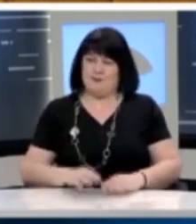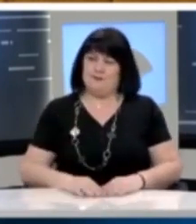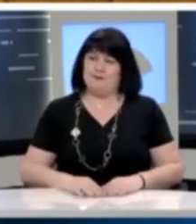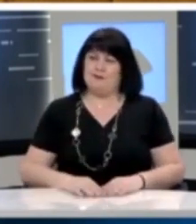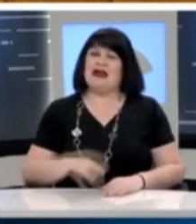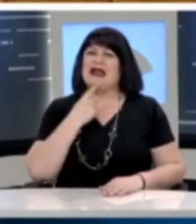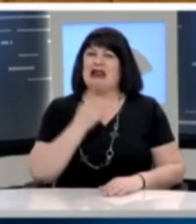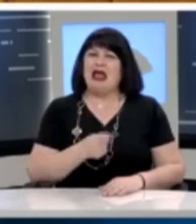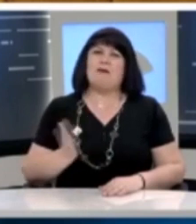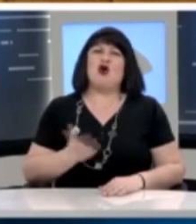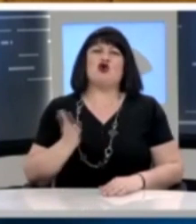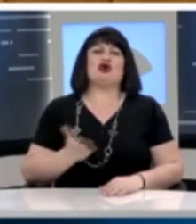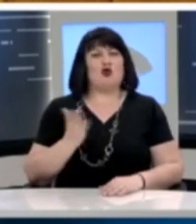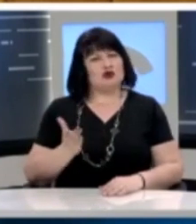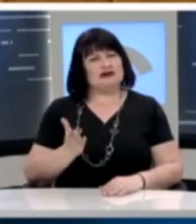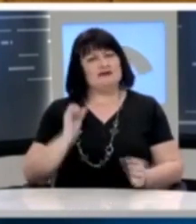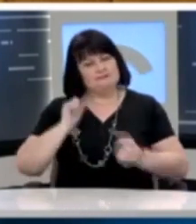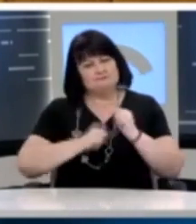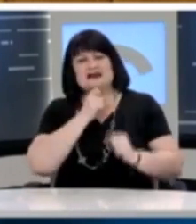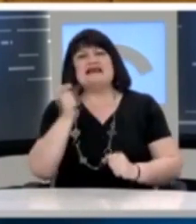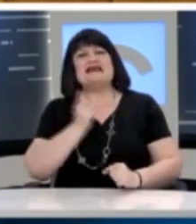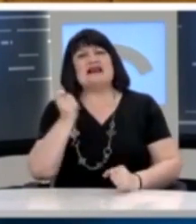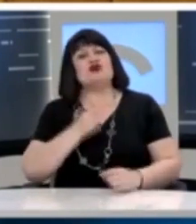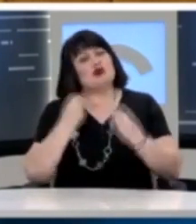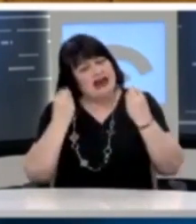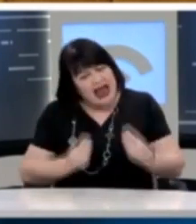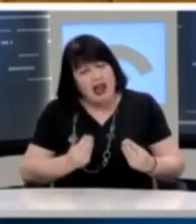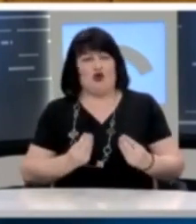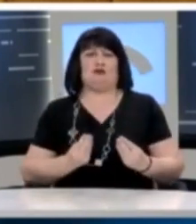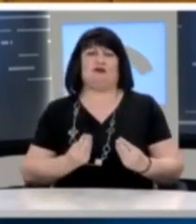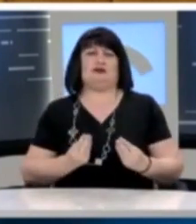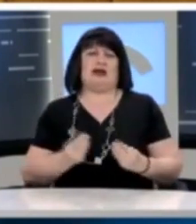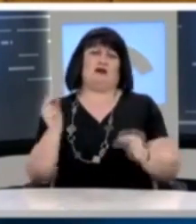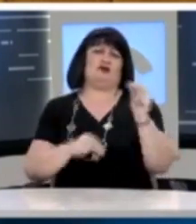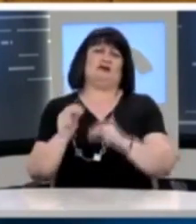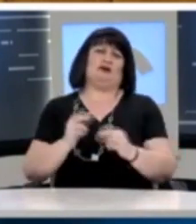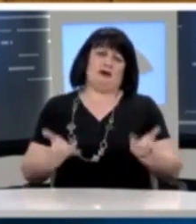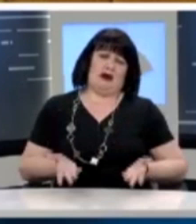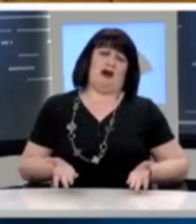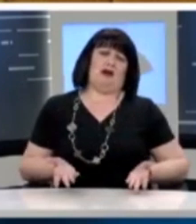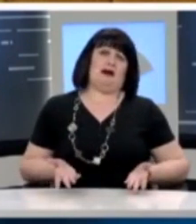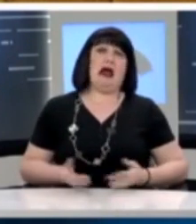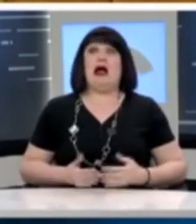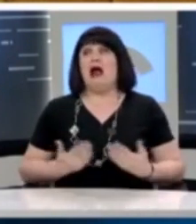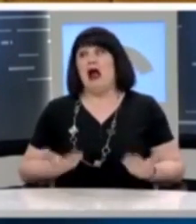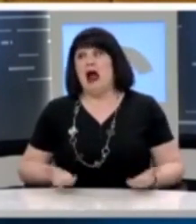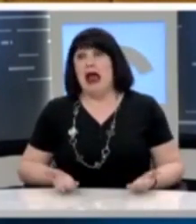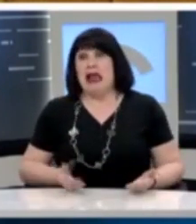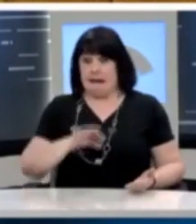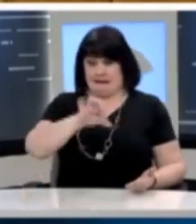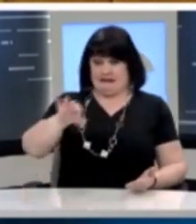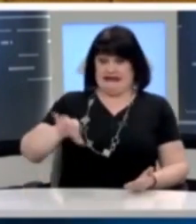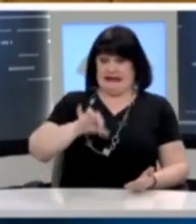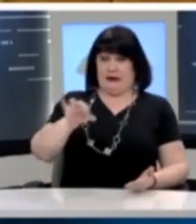ότι ό,τι κερδίζουμε τον αγώνα του συνταξιούχη, καλό είναι και δεν θα μπούμε εμπόδιο. Όμως το ότι επιστρέφεται